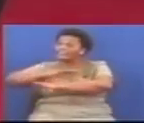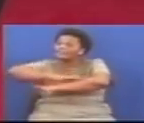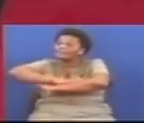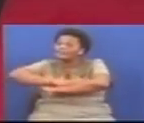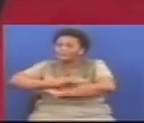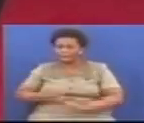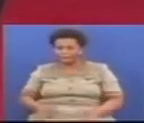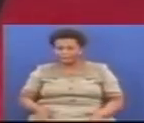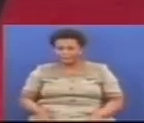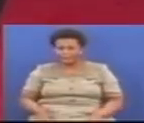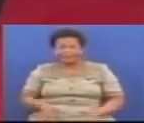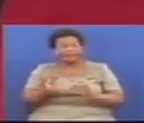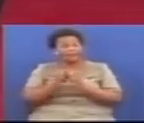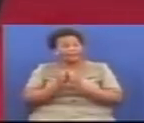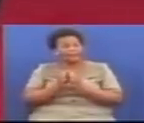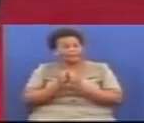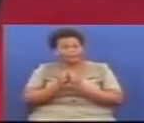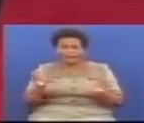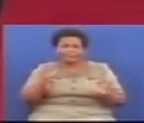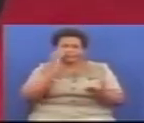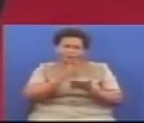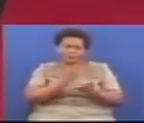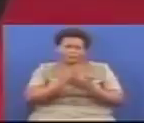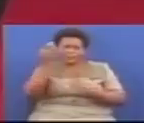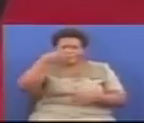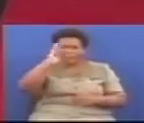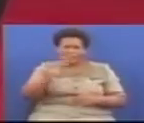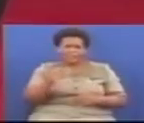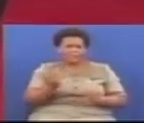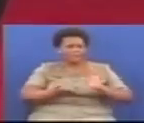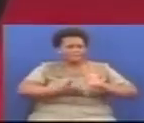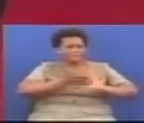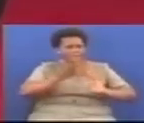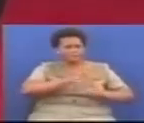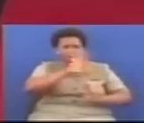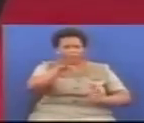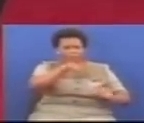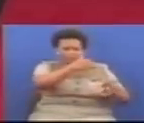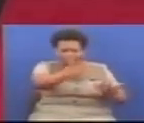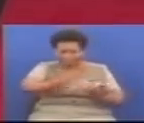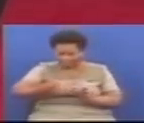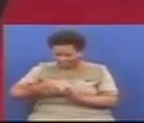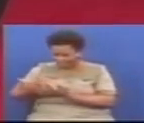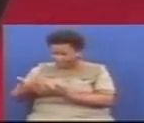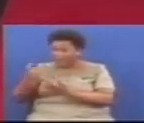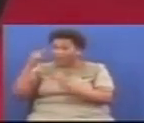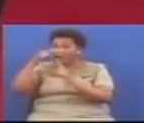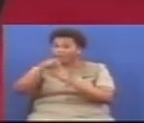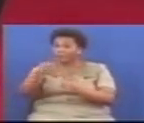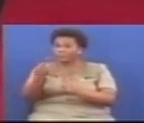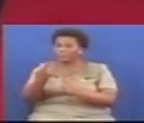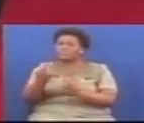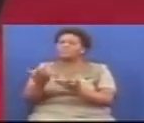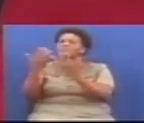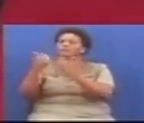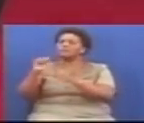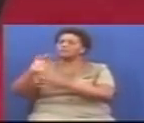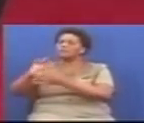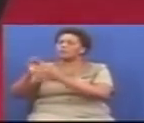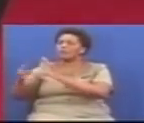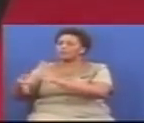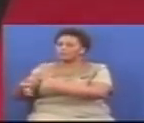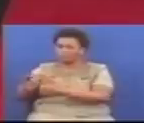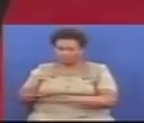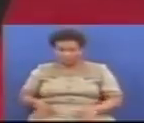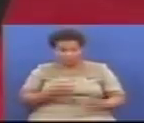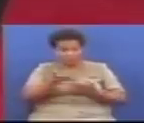sasa hivi ni kweli kwamba baadhi ya vyanzo vimechukuliwa ili viweze kuratibu, kwa sababu kuna halmashauri ambazo zina majengo, ilikuwa na majengo mengi na mabango mengi, na walikuwa